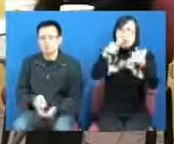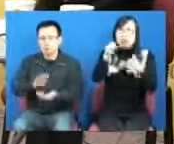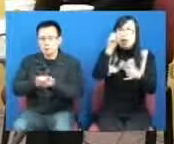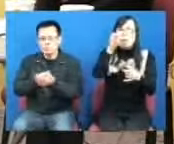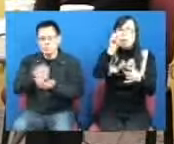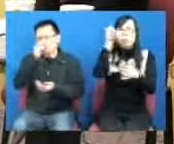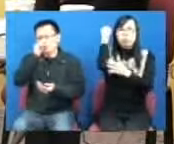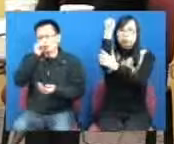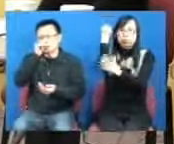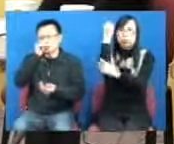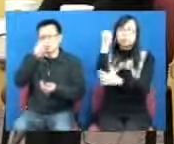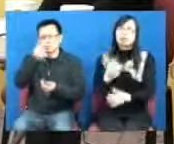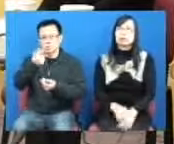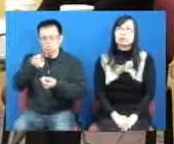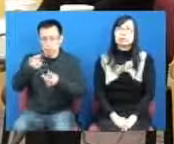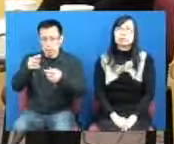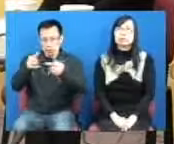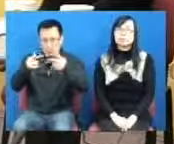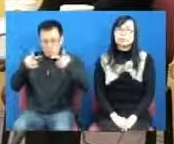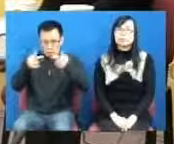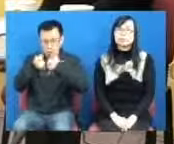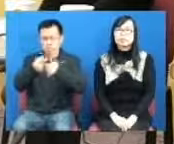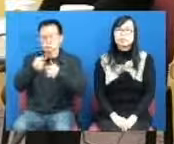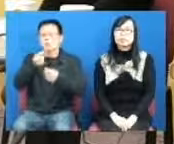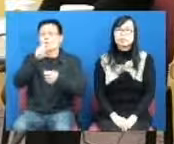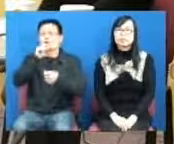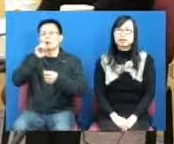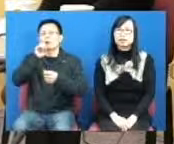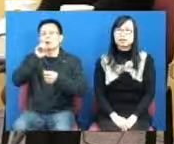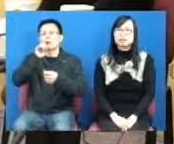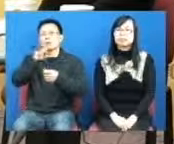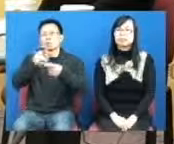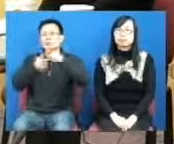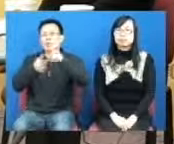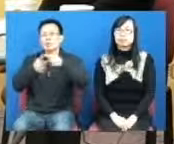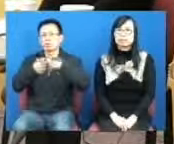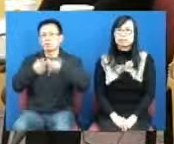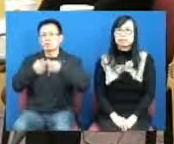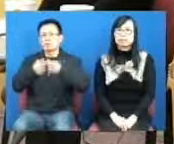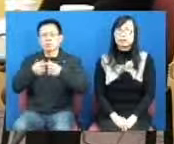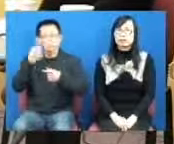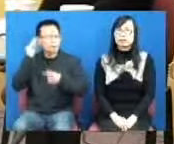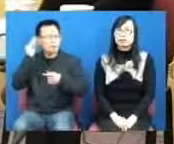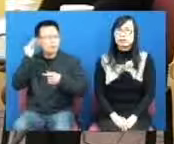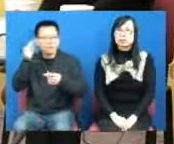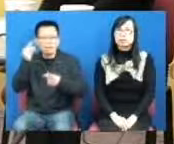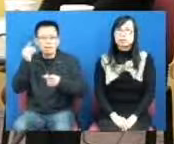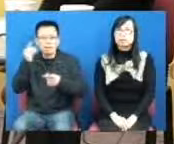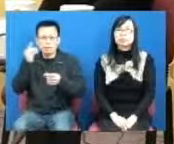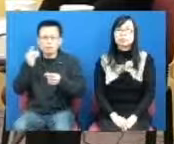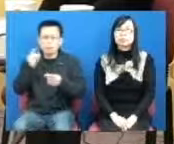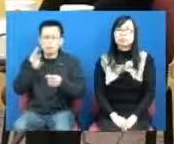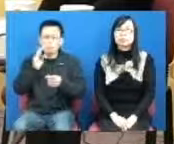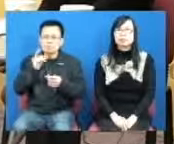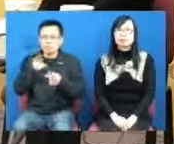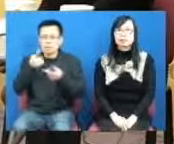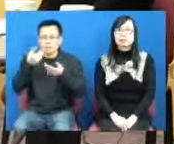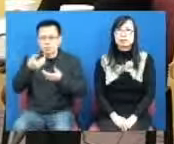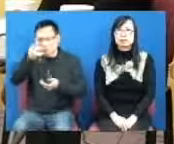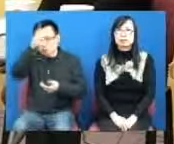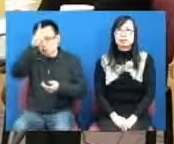有趣最有趣的地方就是剛剛有一個說法這個我們都未得到證實因為有些記者朋友跟我們說其實